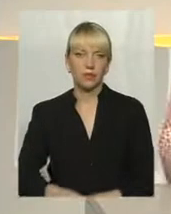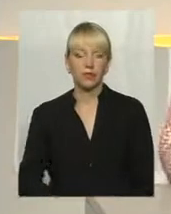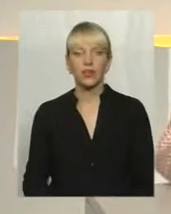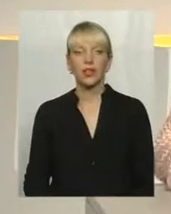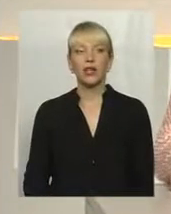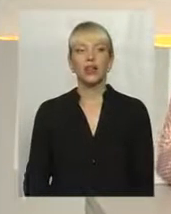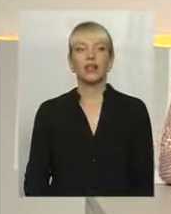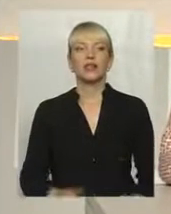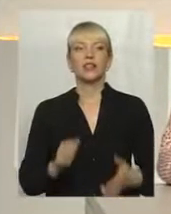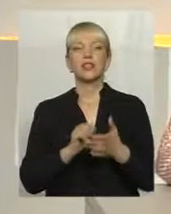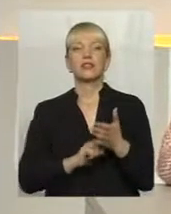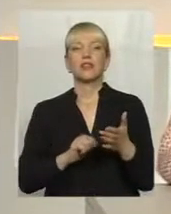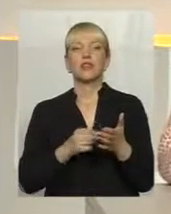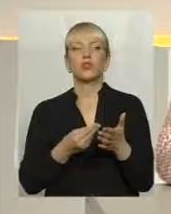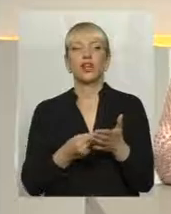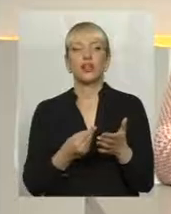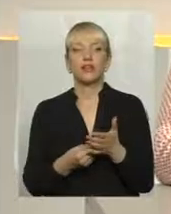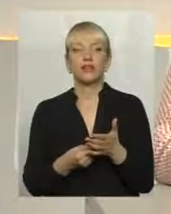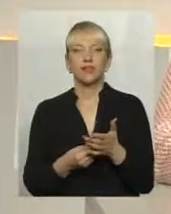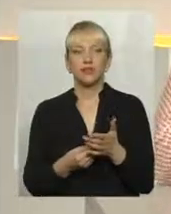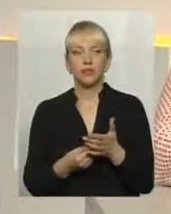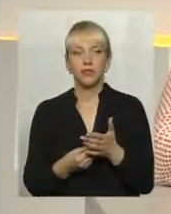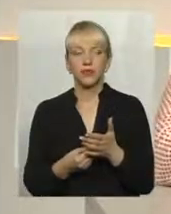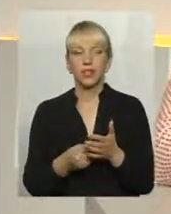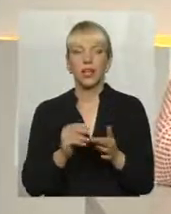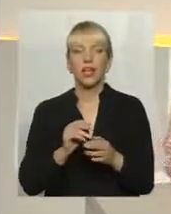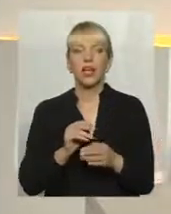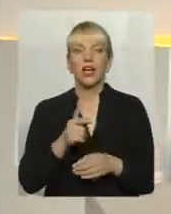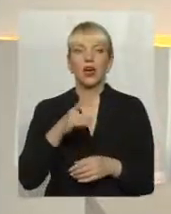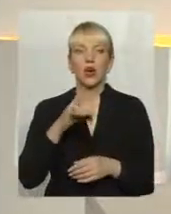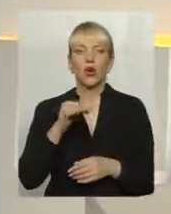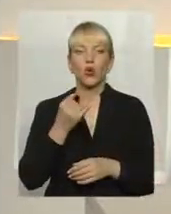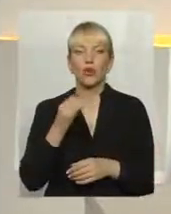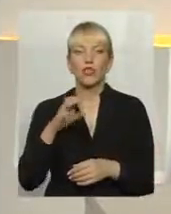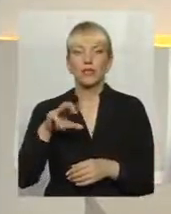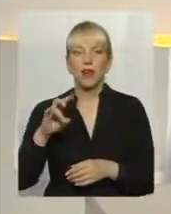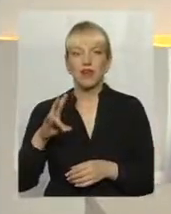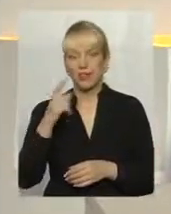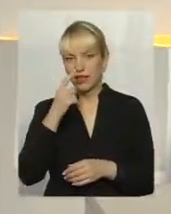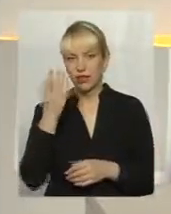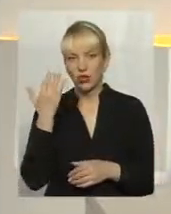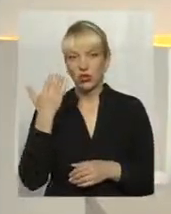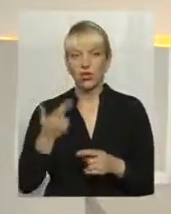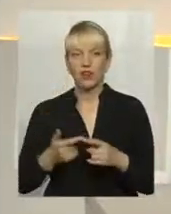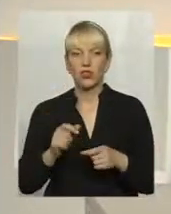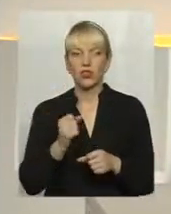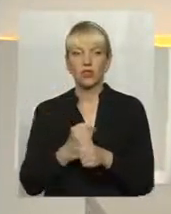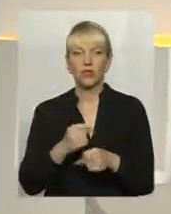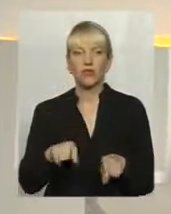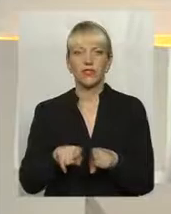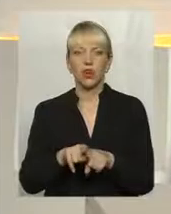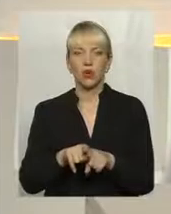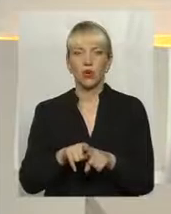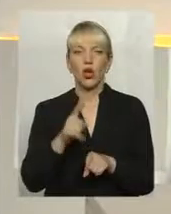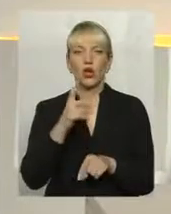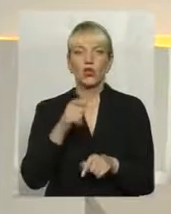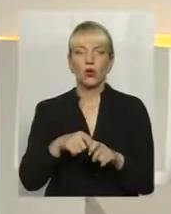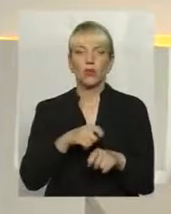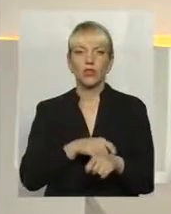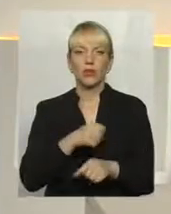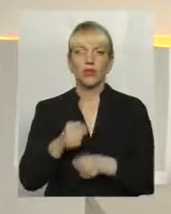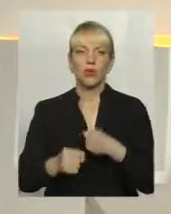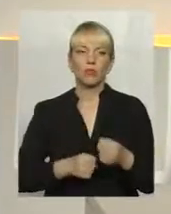приводу тарифів, як тут не згадати Володимира Гройсмана, от нещодавно, да, він зробив таку своєрідну 100-метрівку, можна сказати,